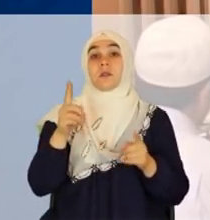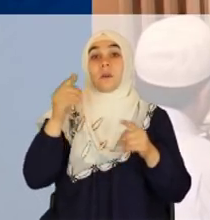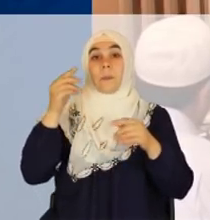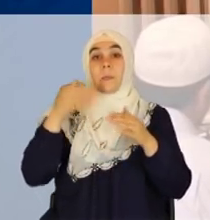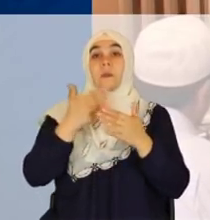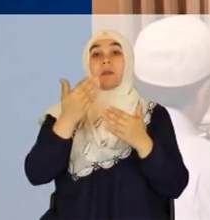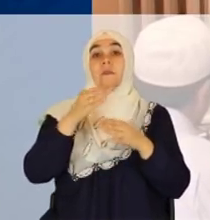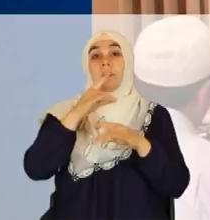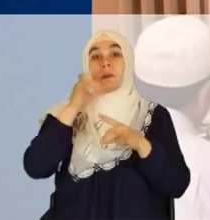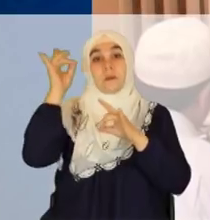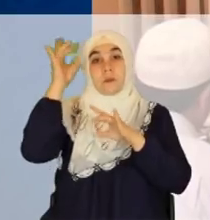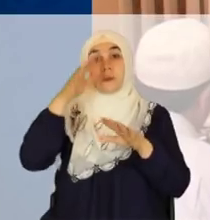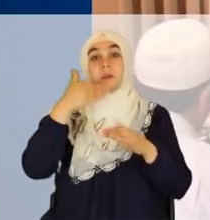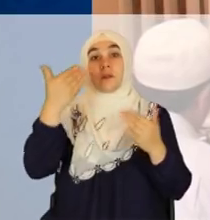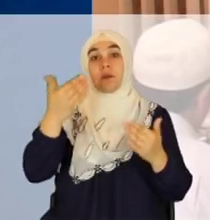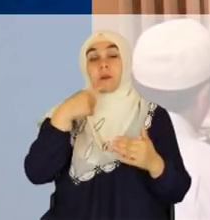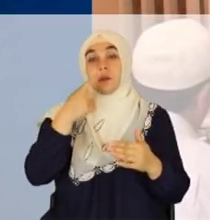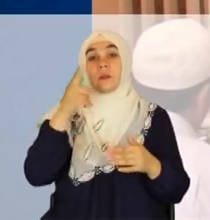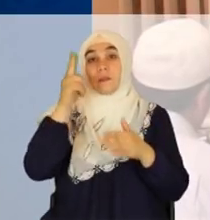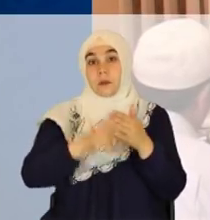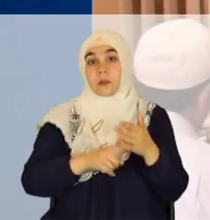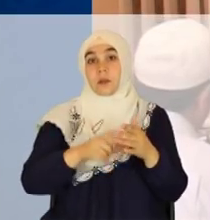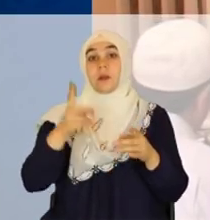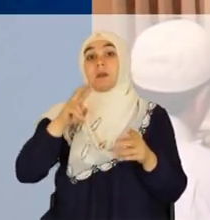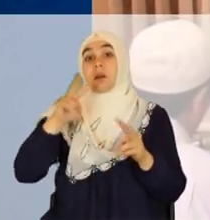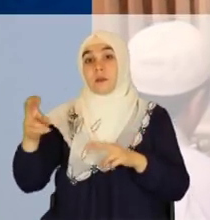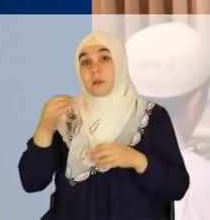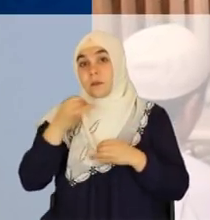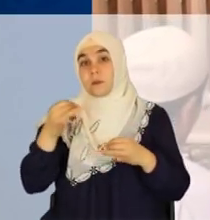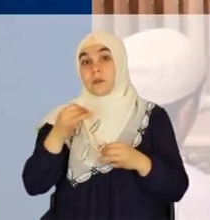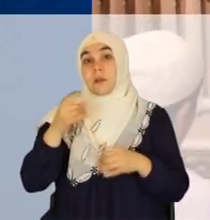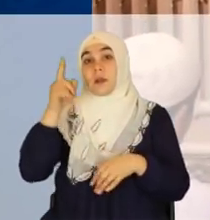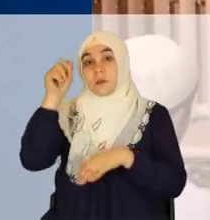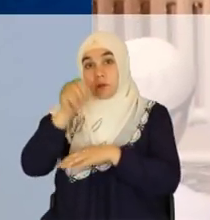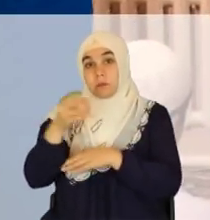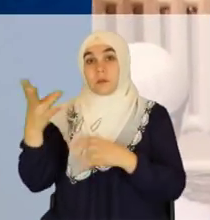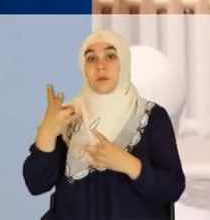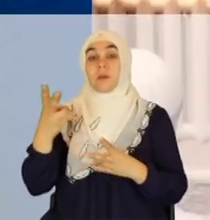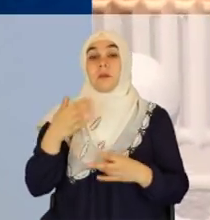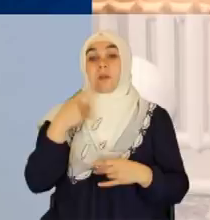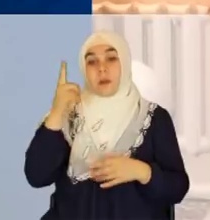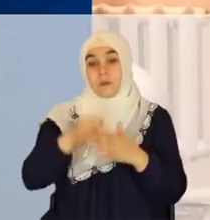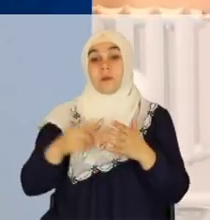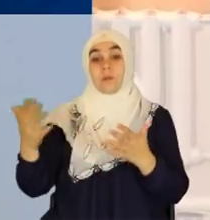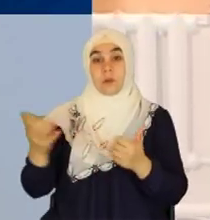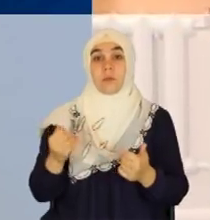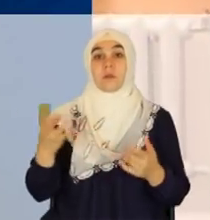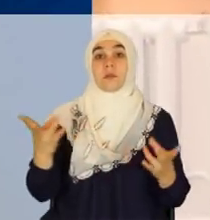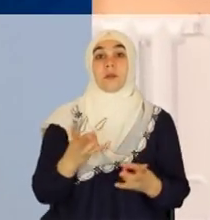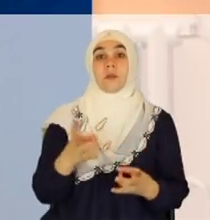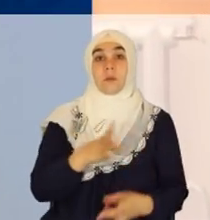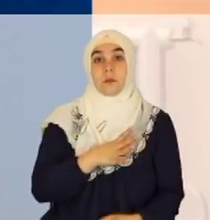samoviyni tarqatib yurganlarida kelib iymonga kelishlari, u kishiga bayat qilishlari kerak edi, shuni ish bo'lmagan.